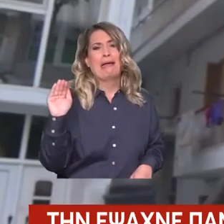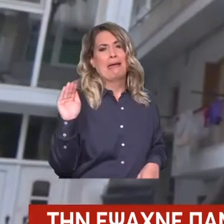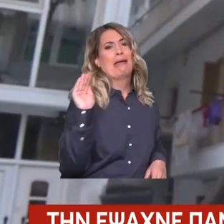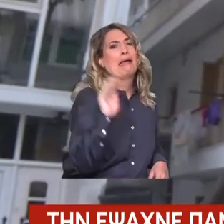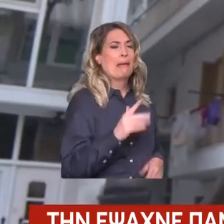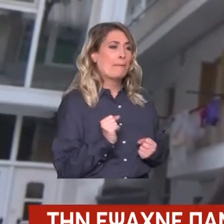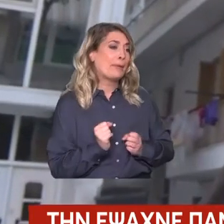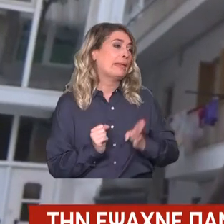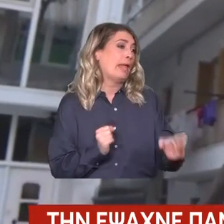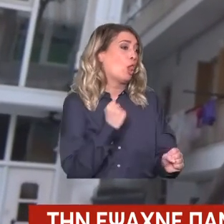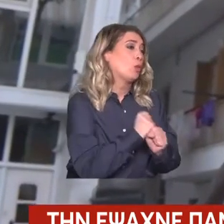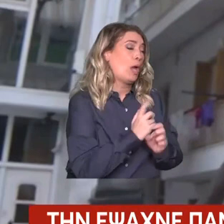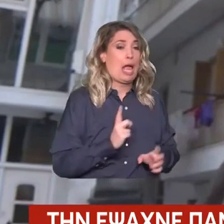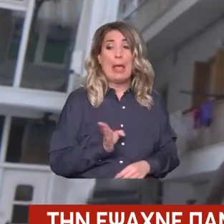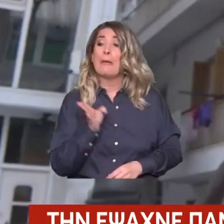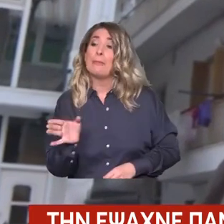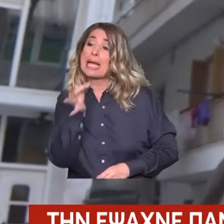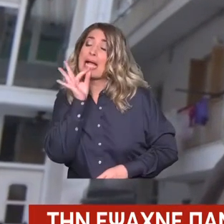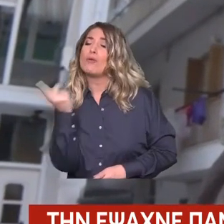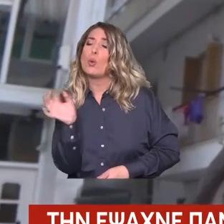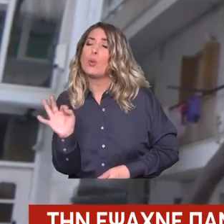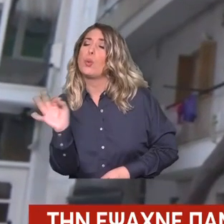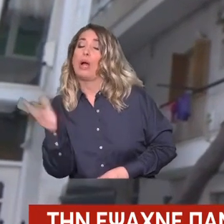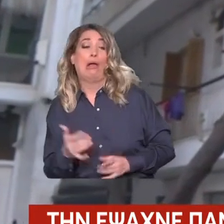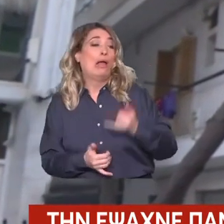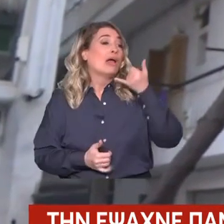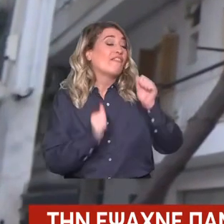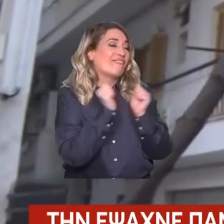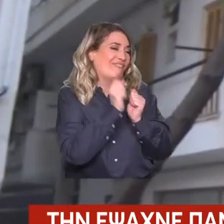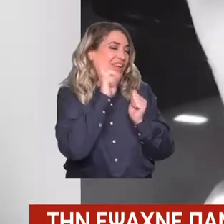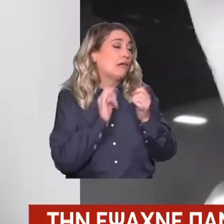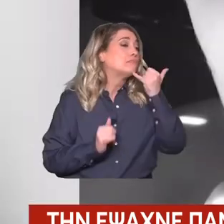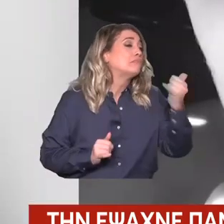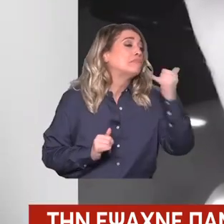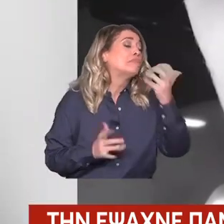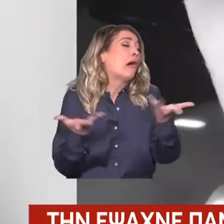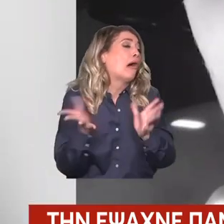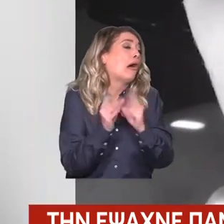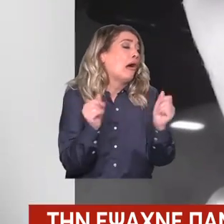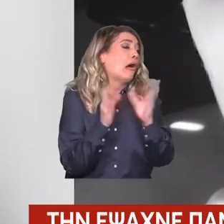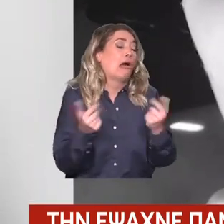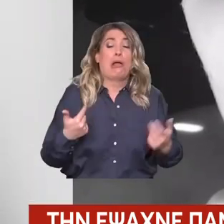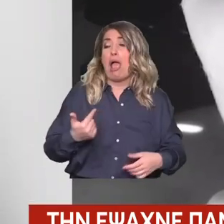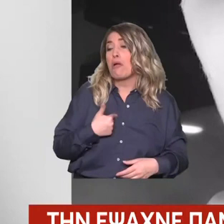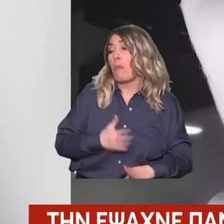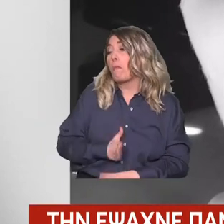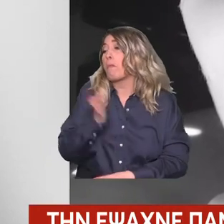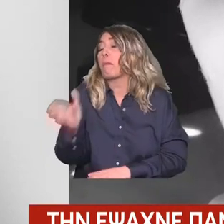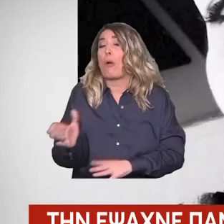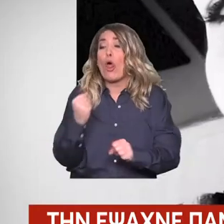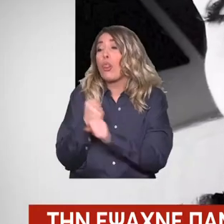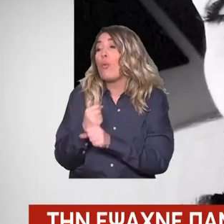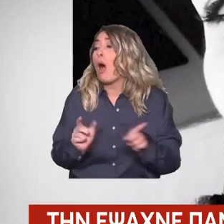της, στο στέκι που έπιναν καφέ, τηλεφωνεί στις φίλες της και επισκέπτεται το πατρικό της. Την έχω αναζητήσει στη δουλειά, δεν τη βρίσκω ούτε εκεί, το